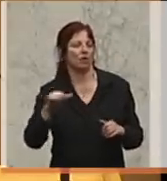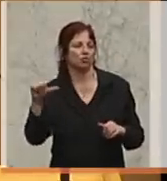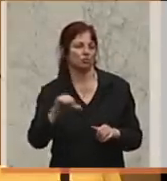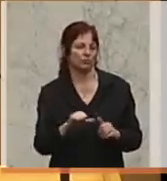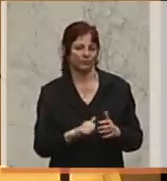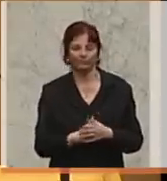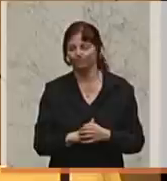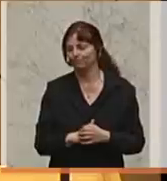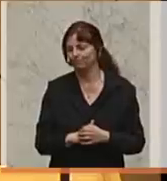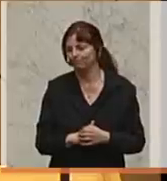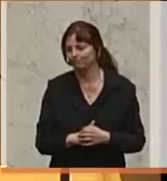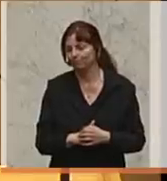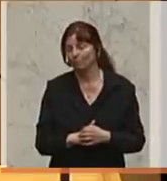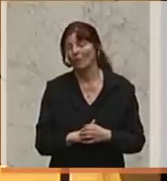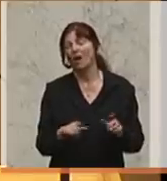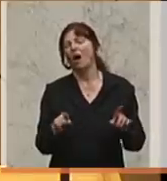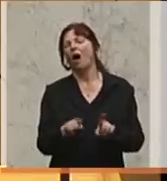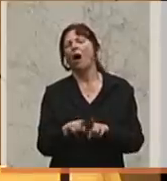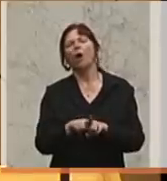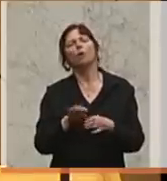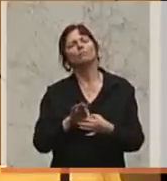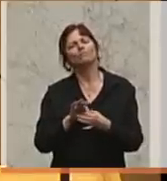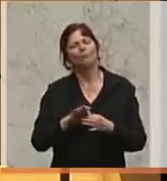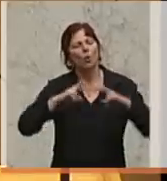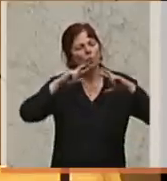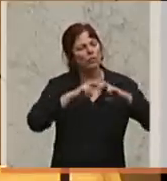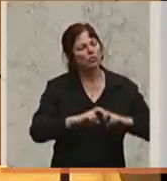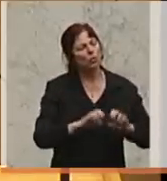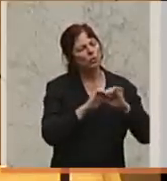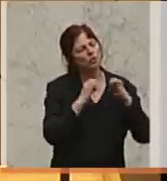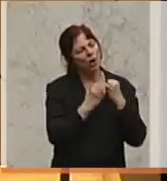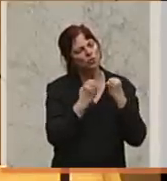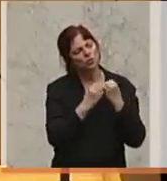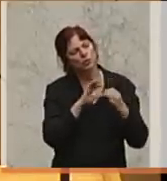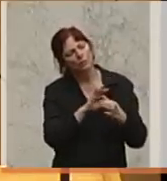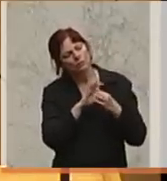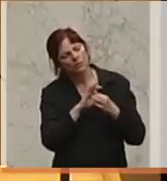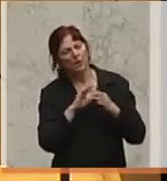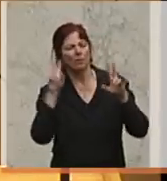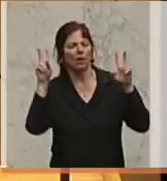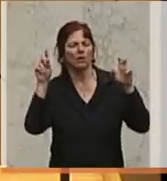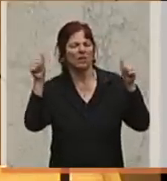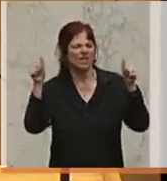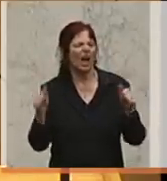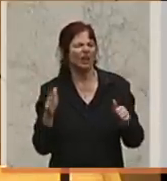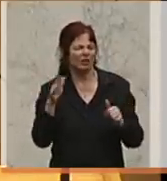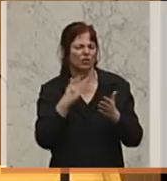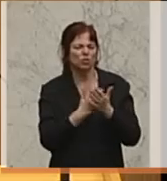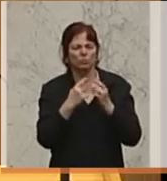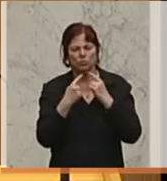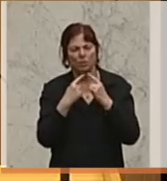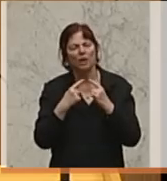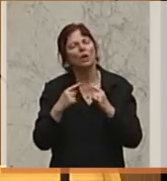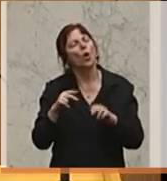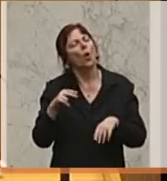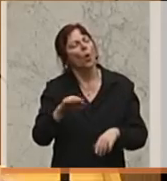Und zum konkreten Fall auch zum Untersuchungsausschuss. Wir werden zur Causa Inserate noch kommen. Der Kollege Pietz hat das schon gesagt. Wir werden